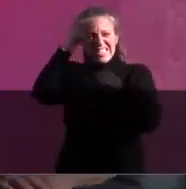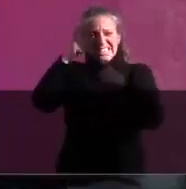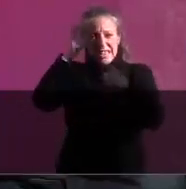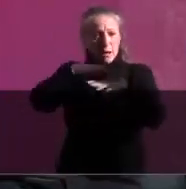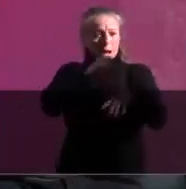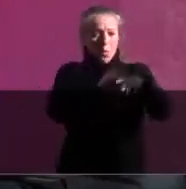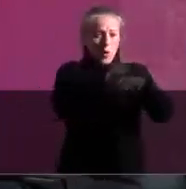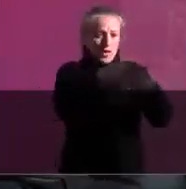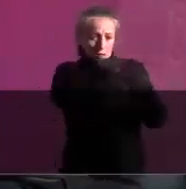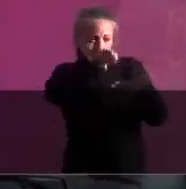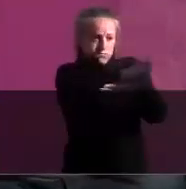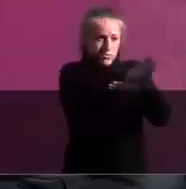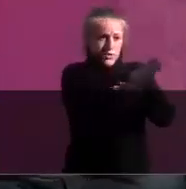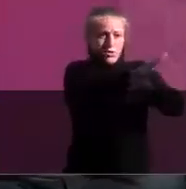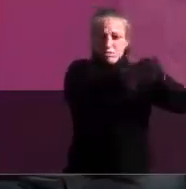blocs.